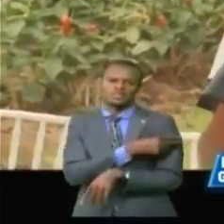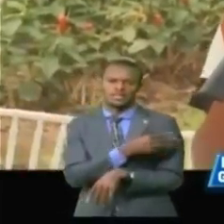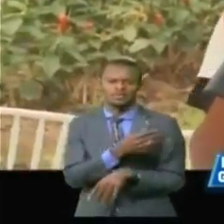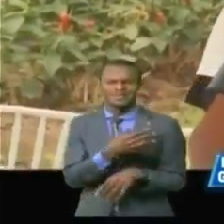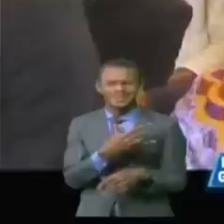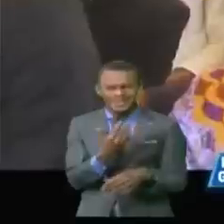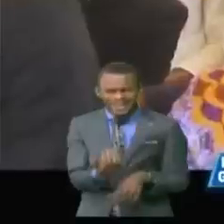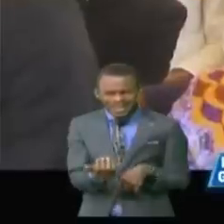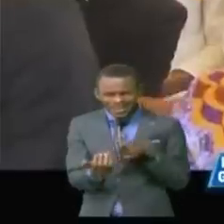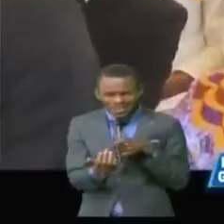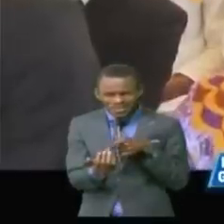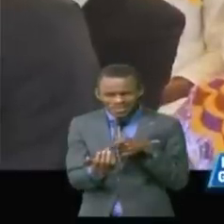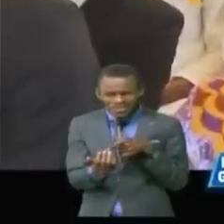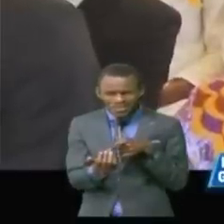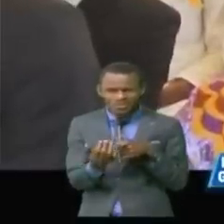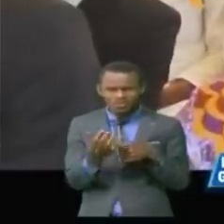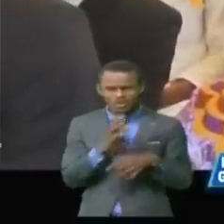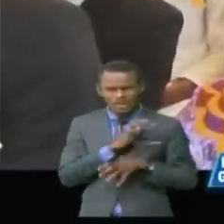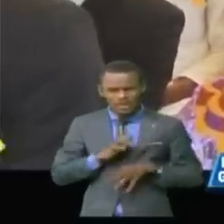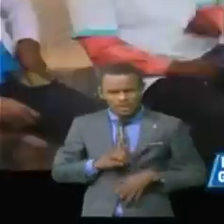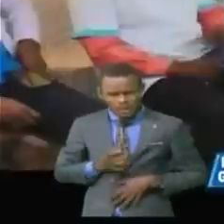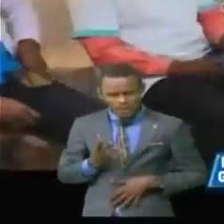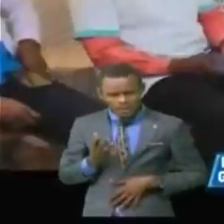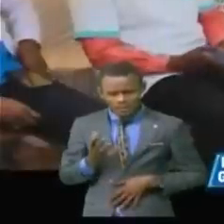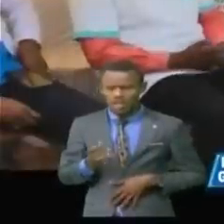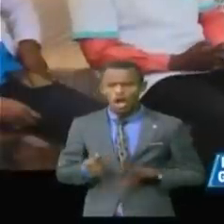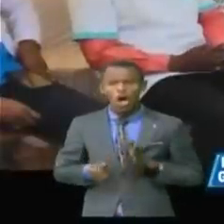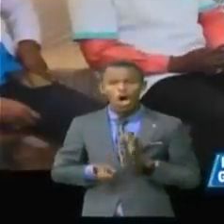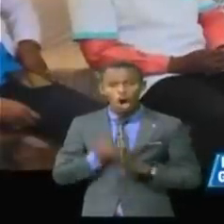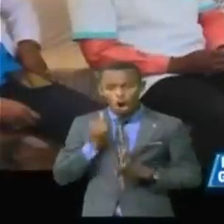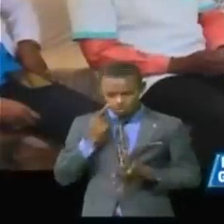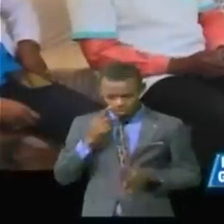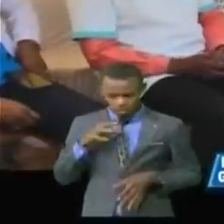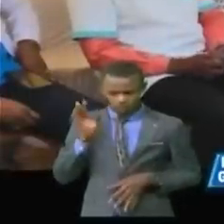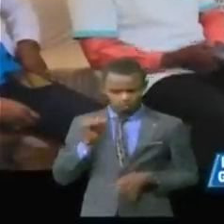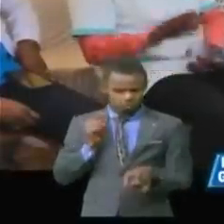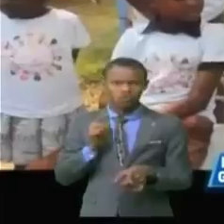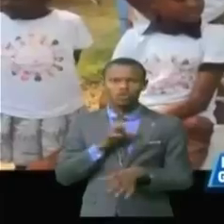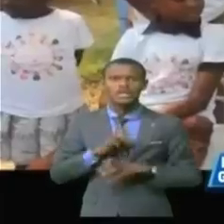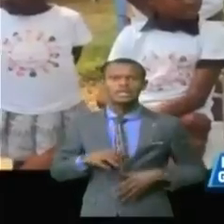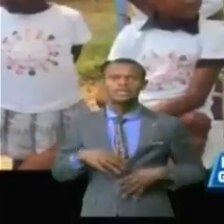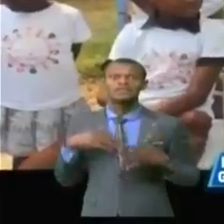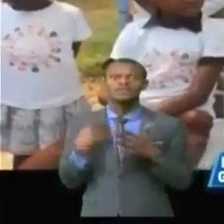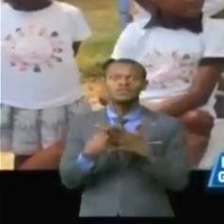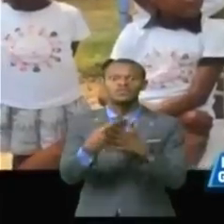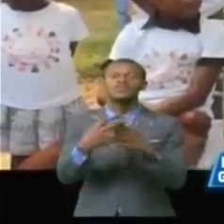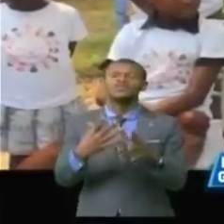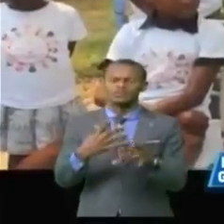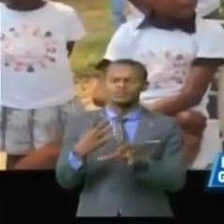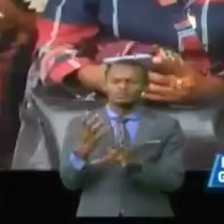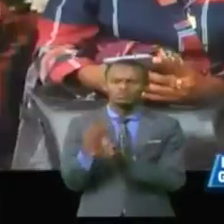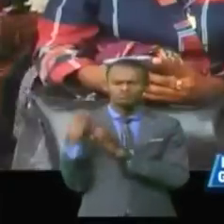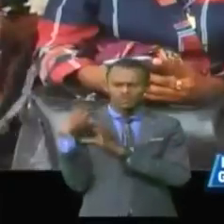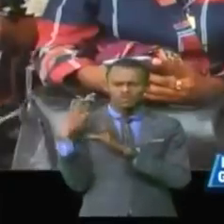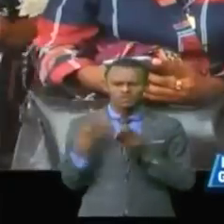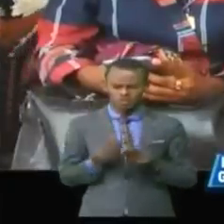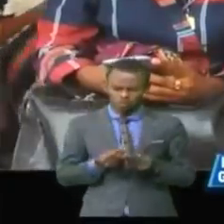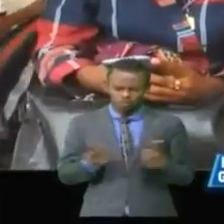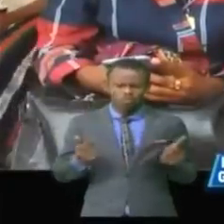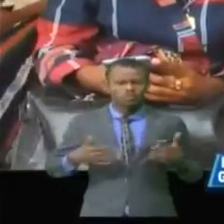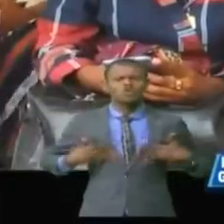dépisté à temps à l'âge de 11 ans, a retrouvé la joie de vivre, tout comme cet autre enfant guéri du cancer des reins.